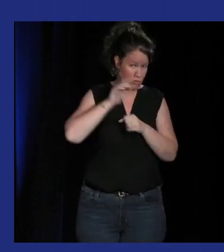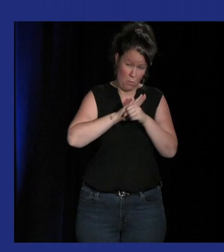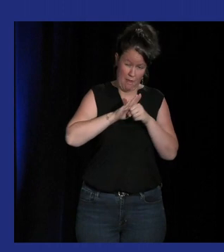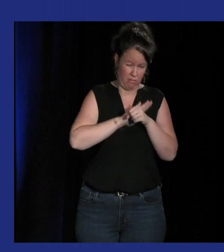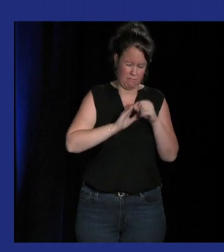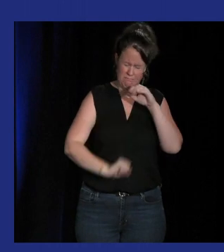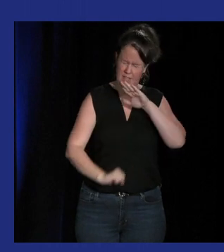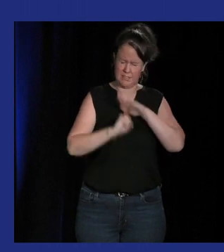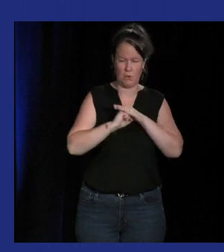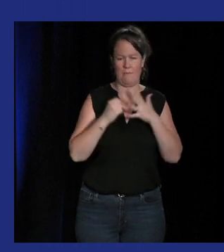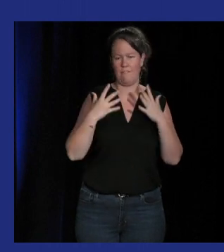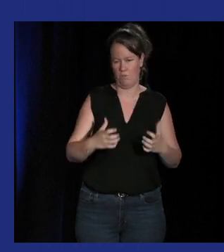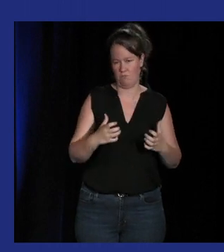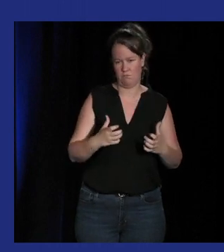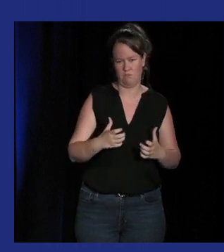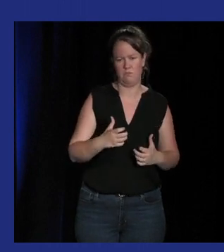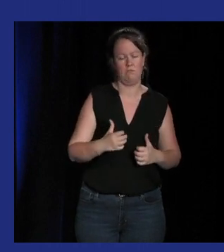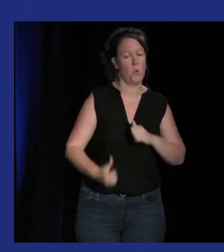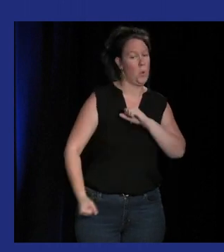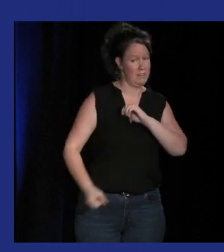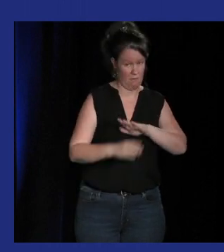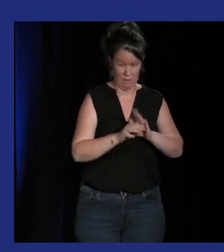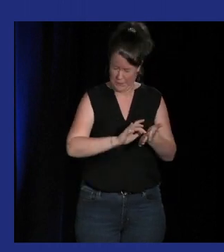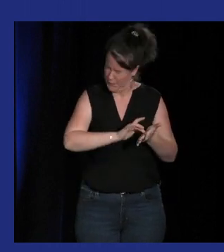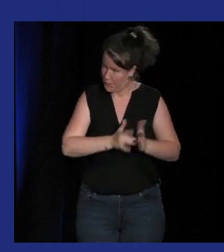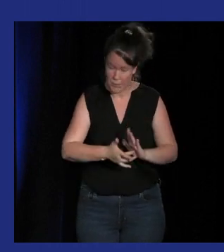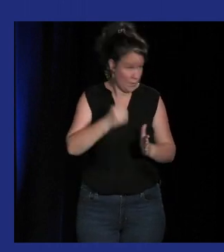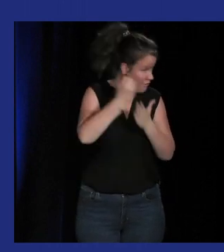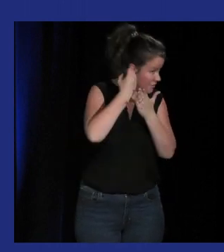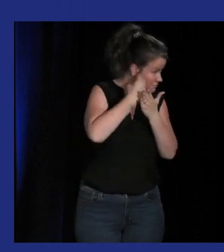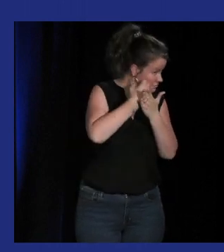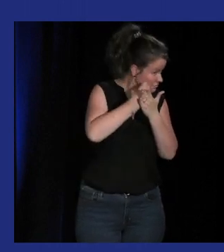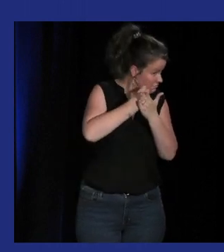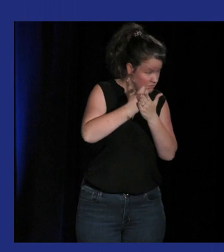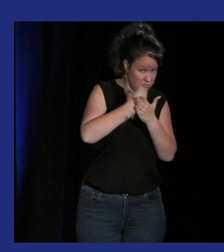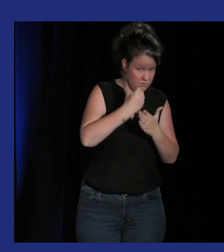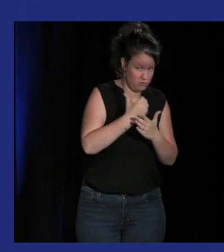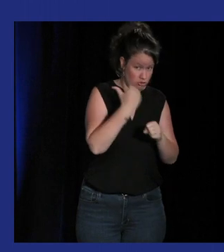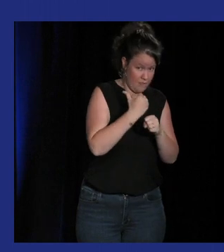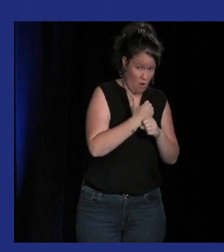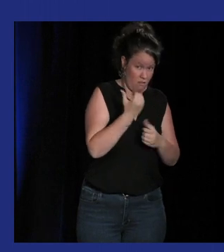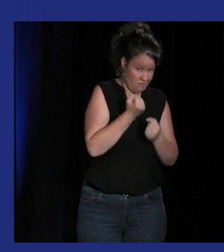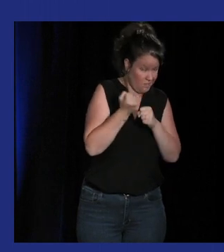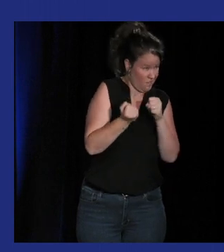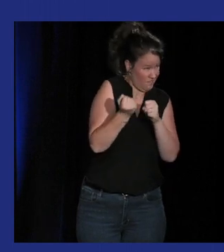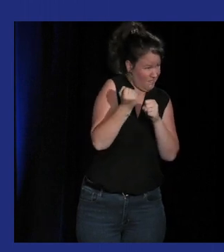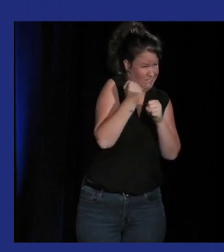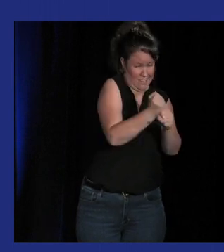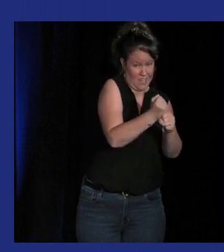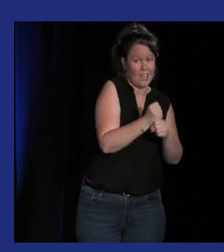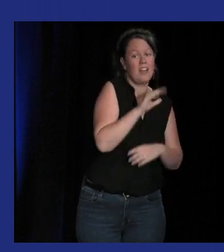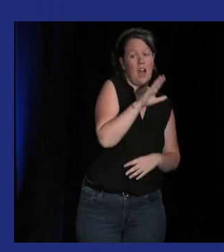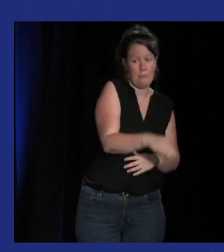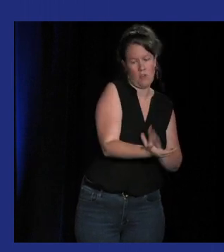ok on fait on feedback tout et après on va trier sur l'importance en fait des choses et on travaille beaucoup avec